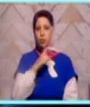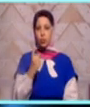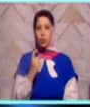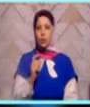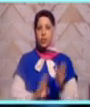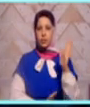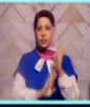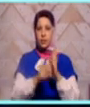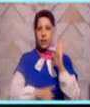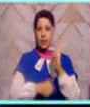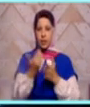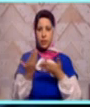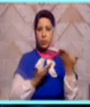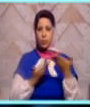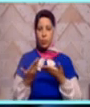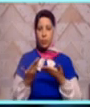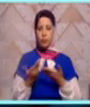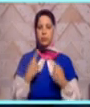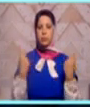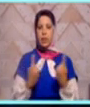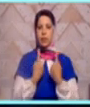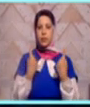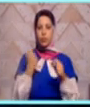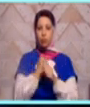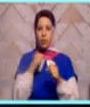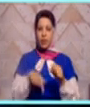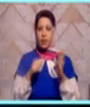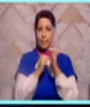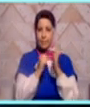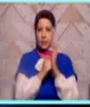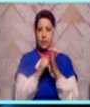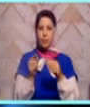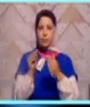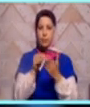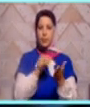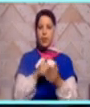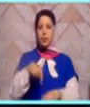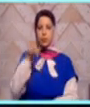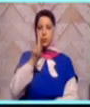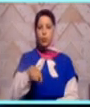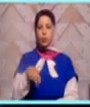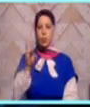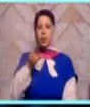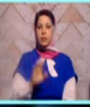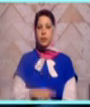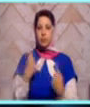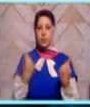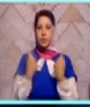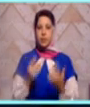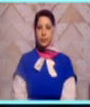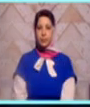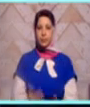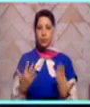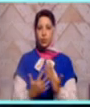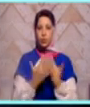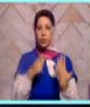هذه التجربة إيه المنع أن هو يتم تعميمها بعد ذلك؟ ولكن هذه التجربة ما زالت قيد وبعض الشركات